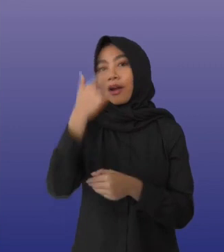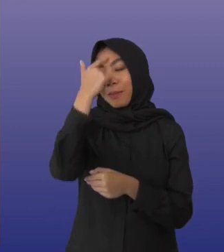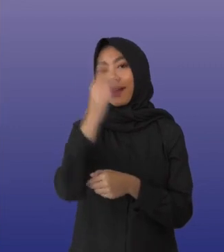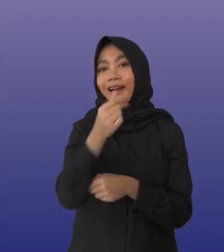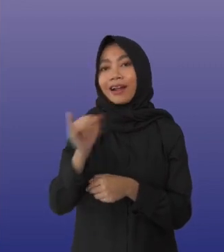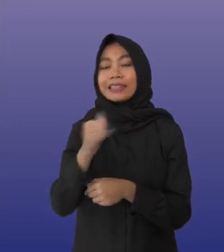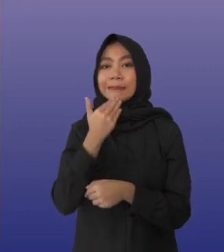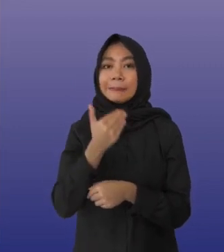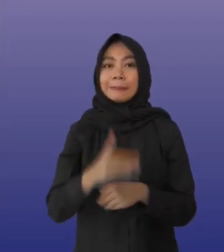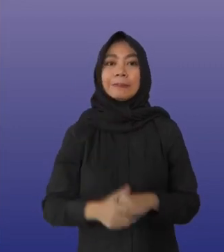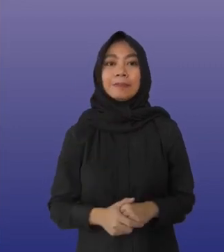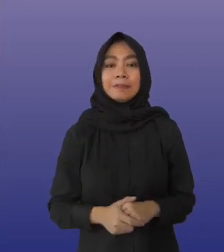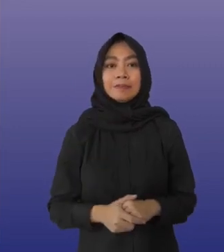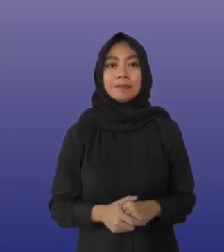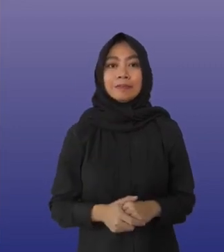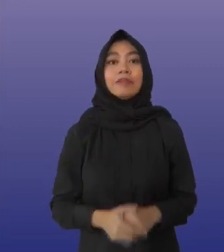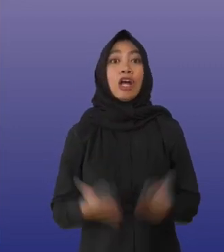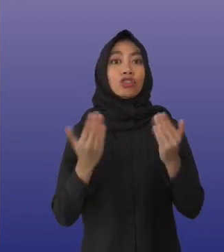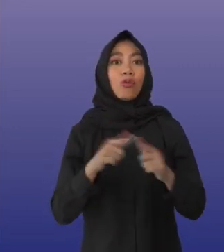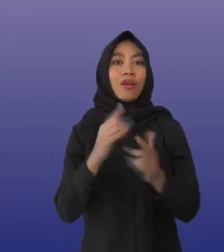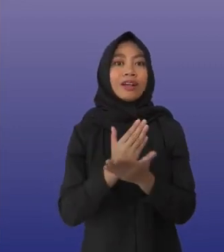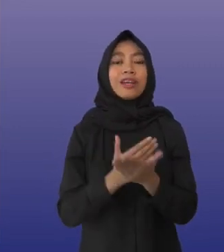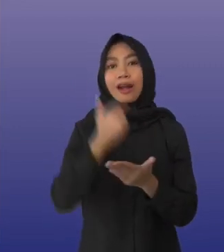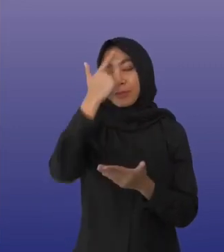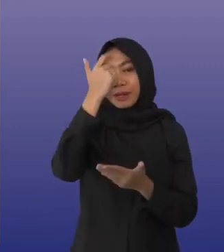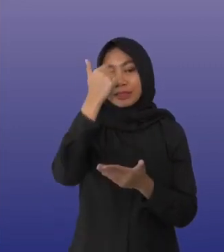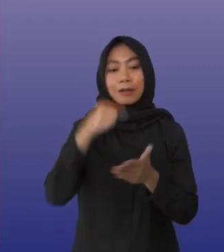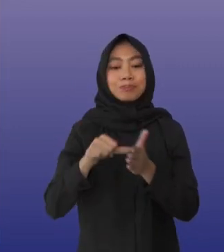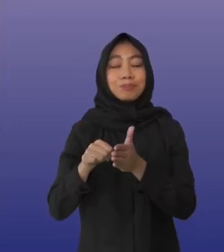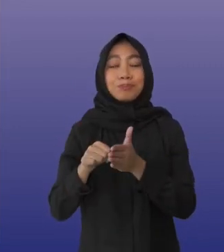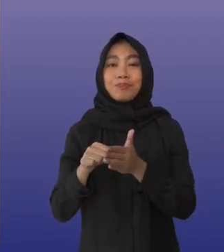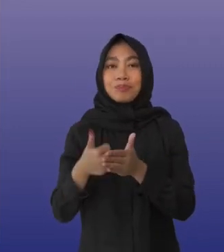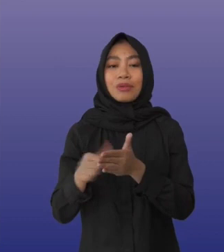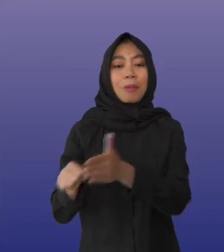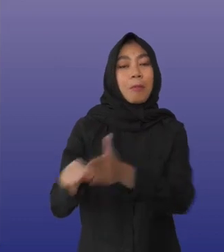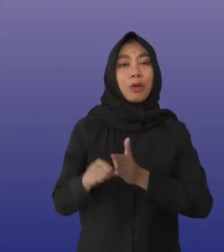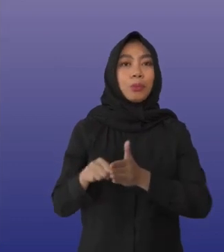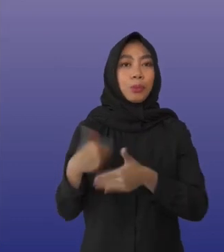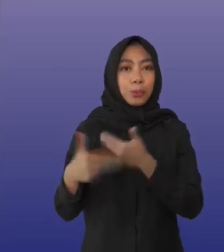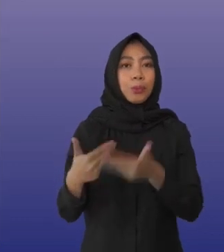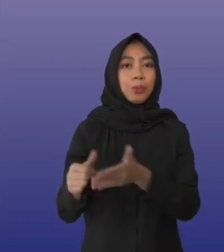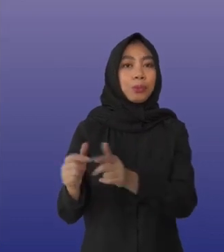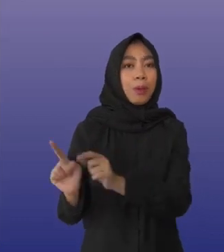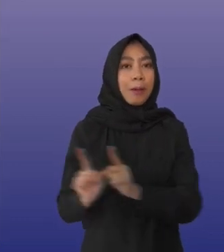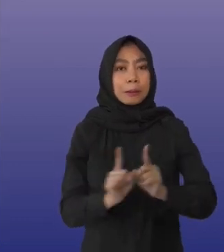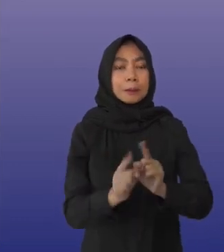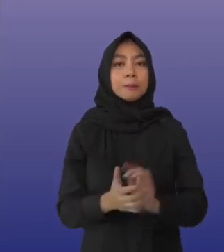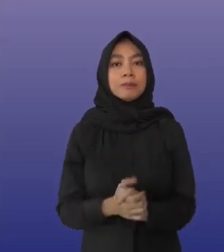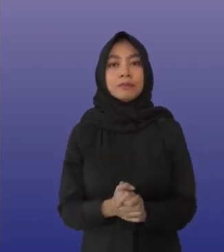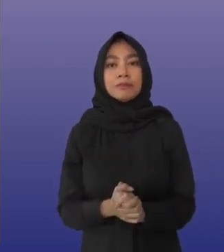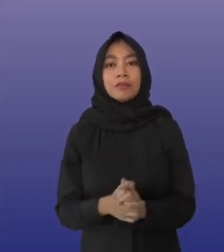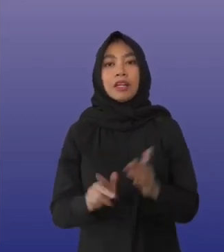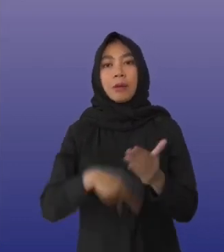oleh RRI. Semoga acara ini dapat menjadi teman terbaik bagi kita semua. Yang telah melaksanakan program belajar